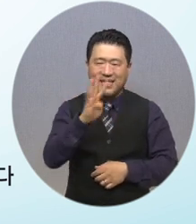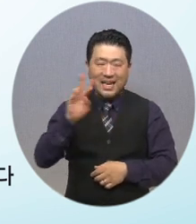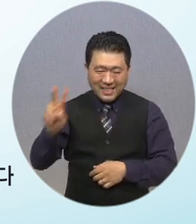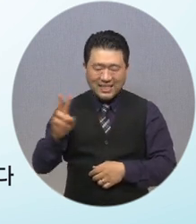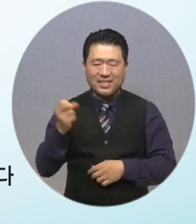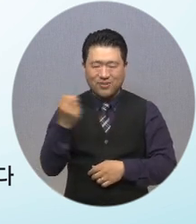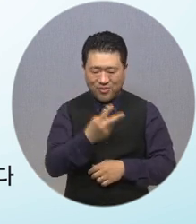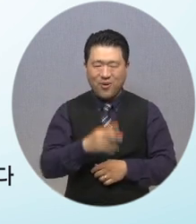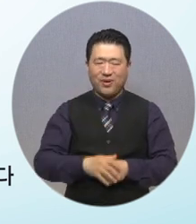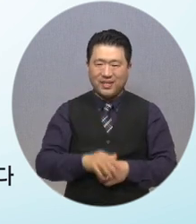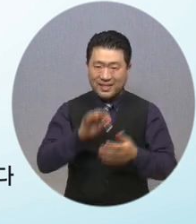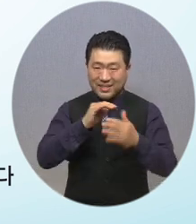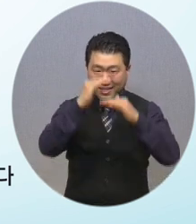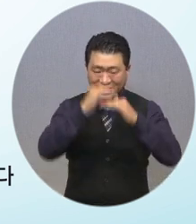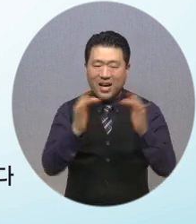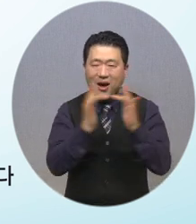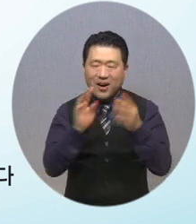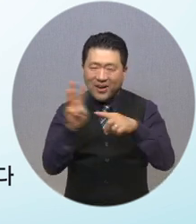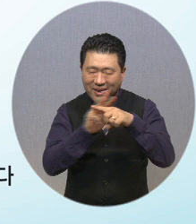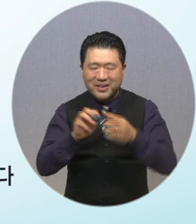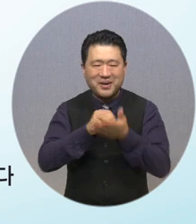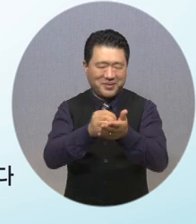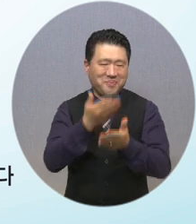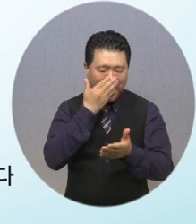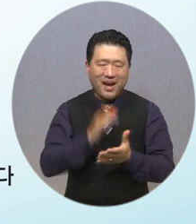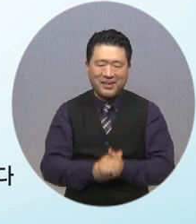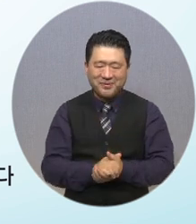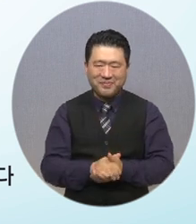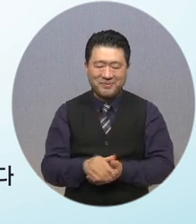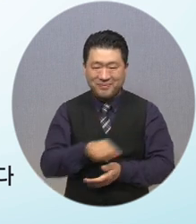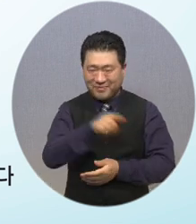070-7733-7242 또는 하단의 홈페이지로 참여하면